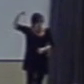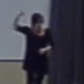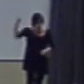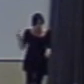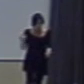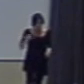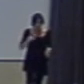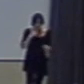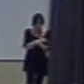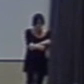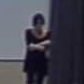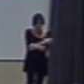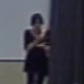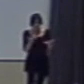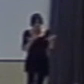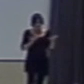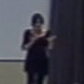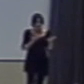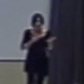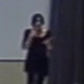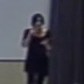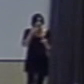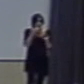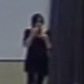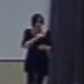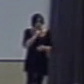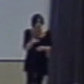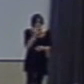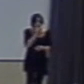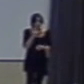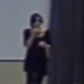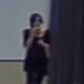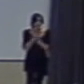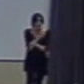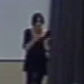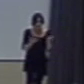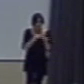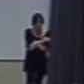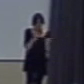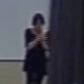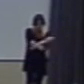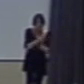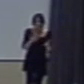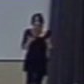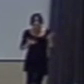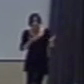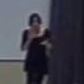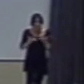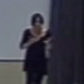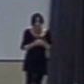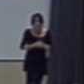calen una crònica o calen 500 paraules per explicar que l'alto el foc no s'estava complint de moment en aquelles hores de la nit a Sanà.